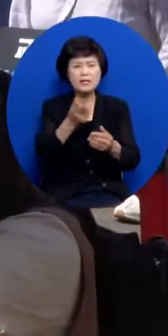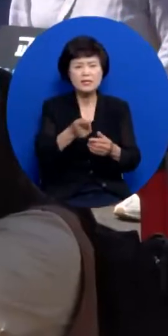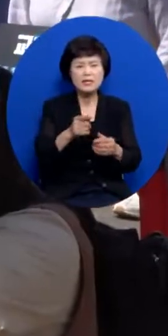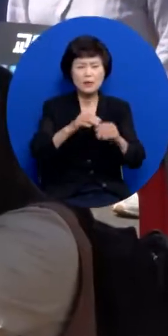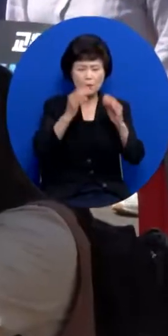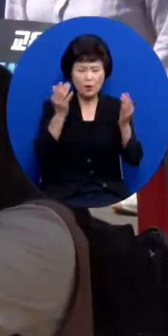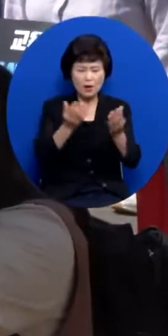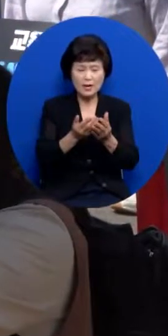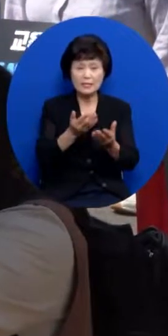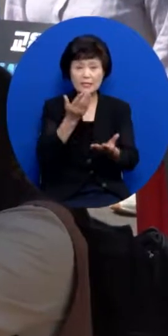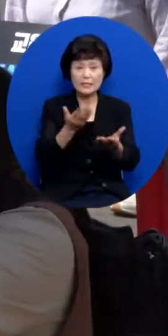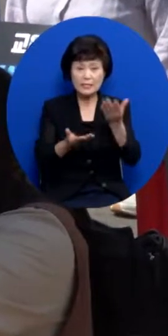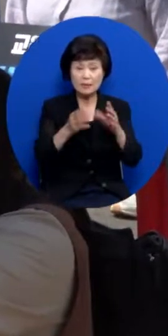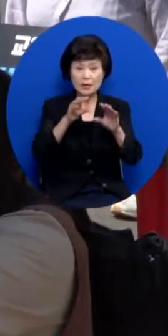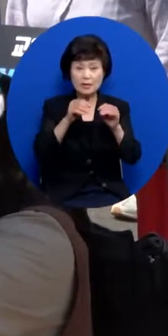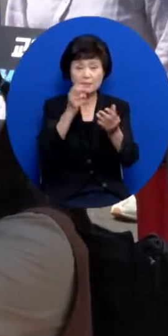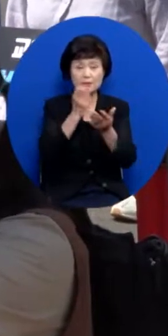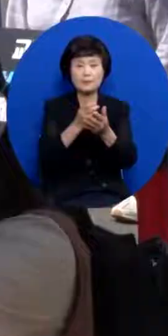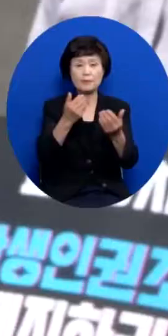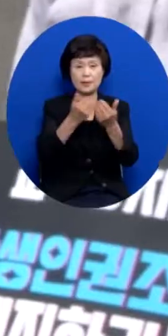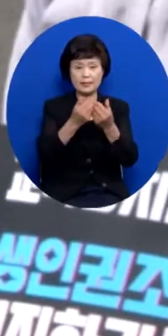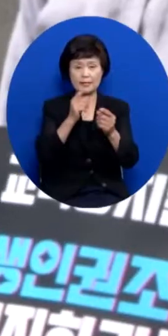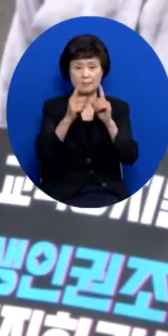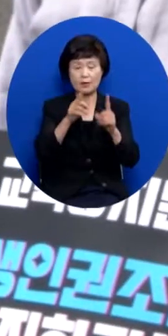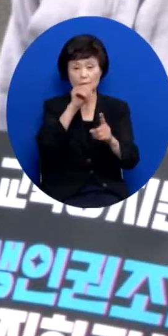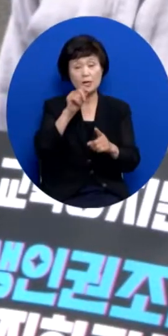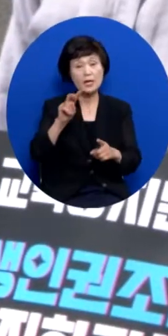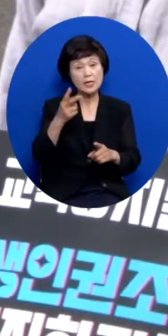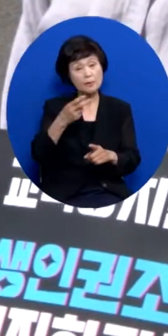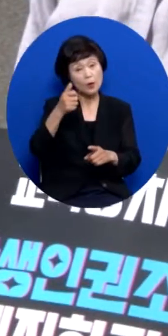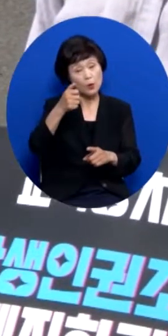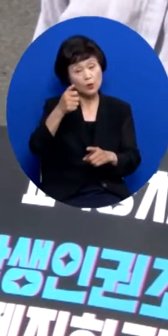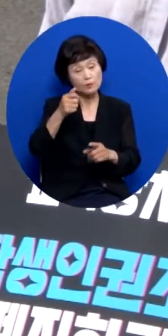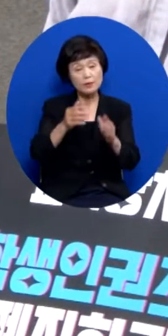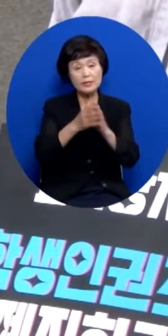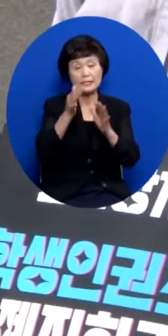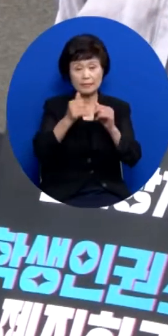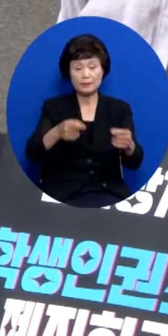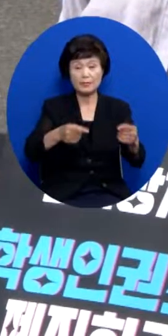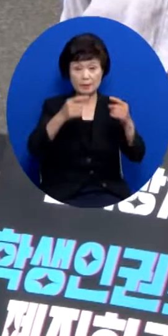반대한다고 주장했습니다. 이어 250여 명의 시민이 참석한 가운데